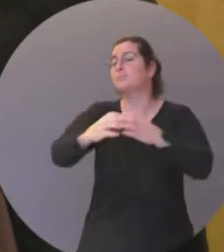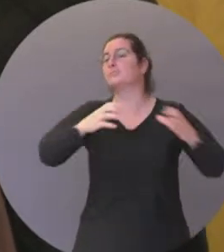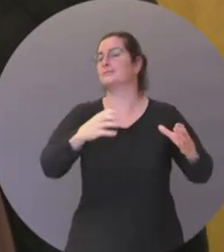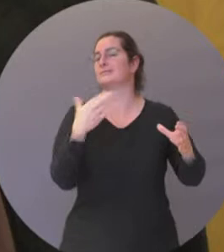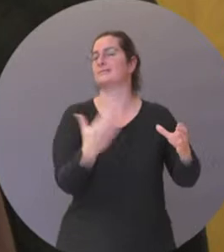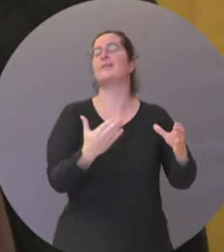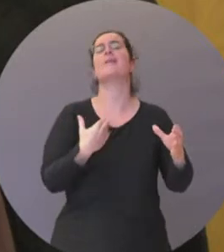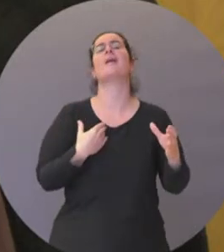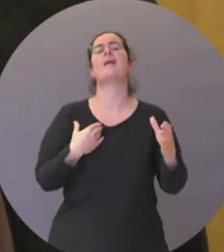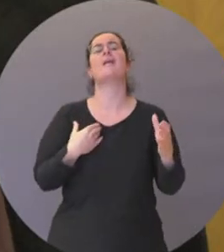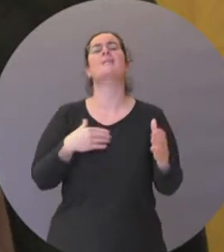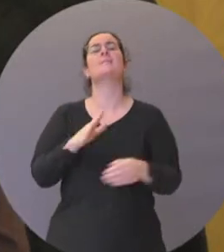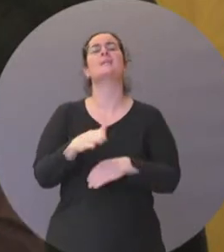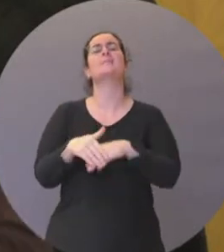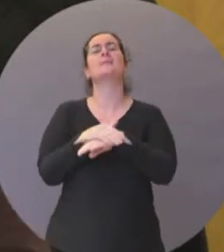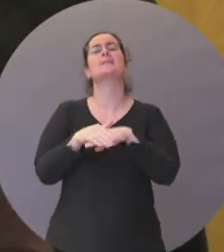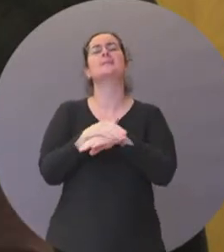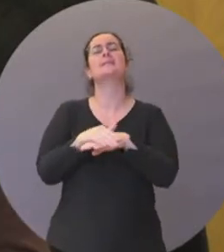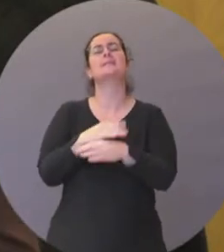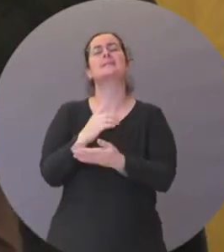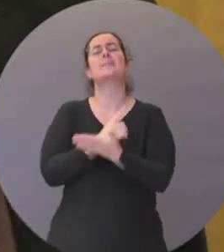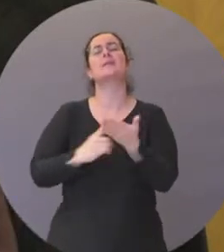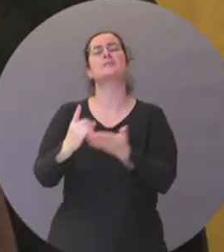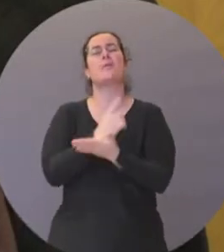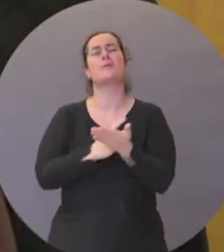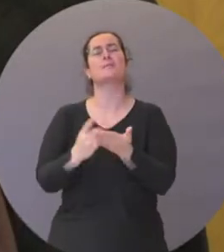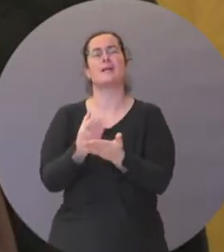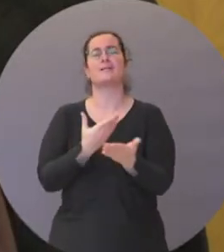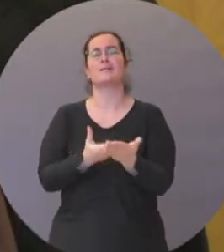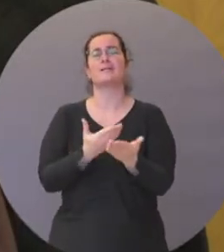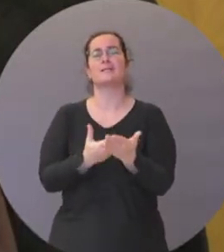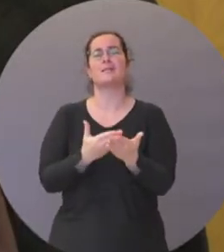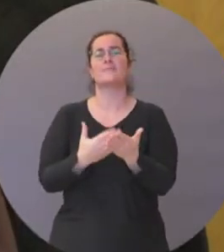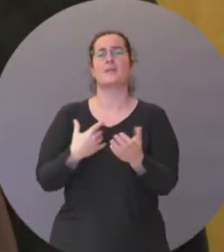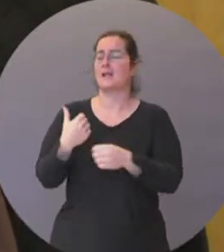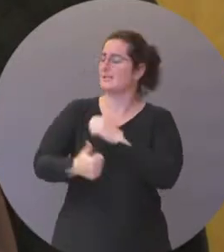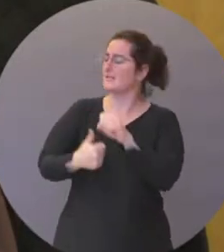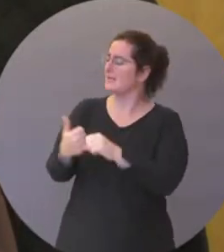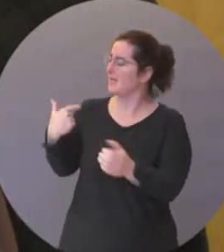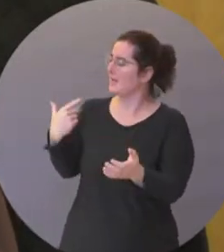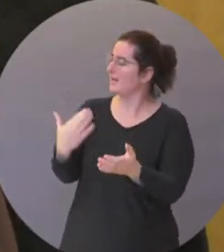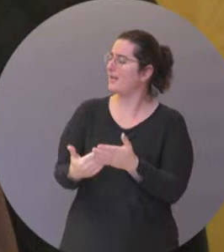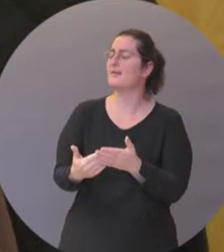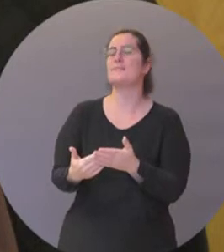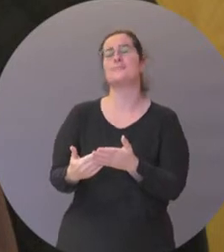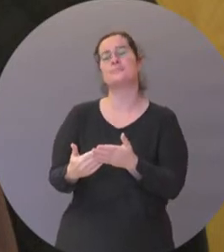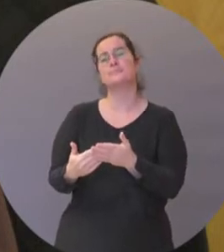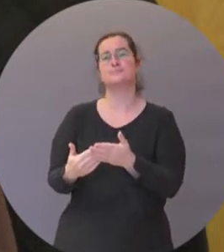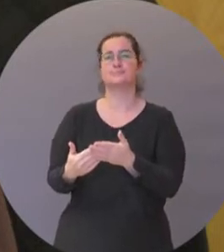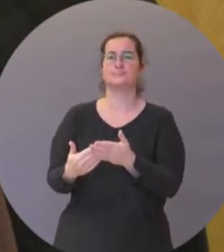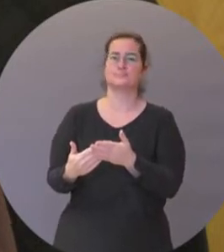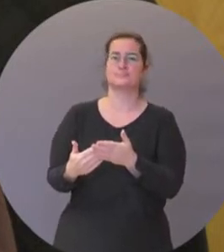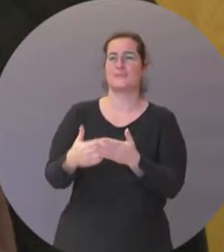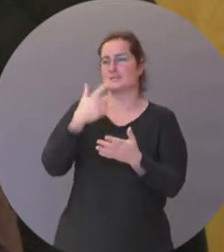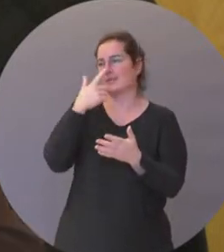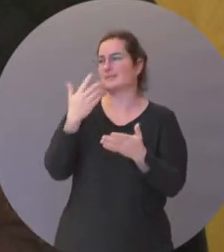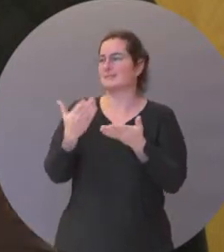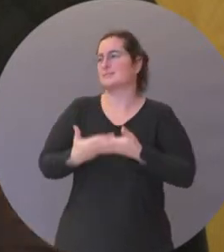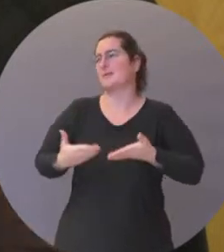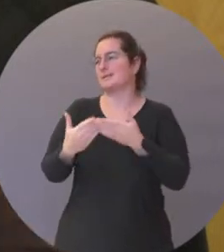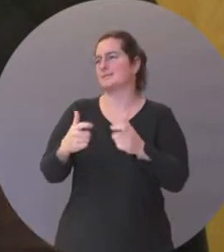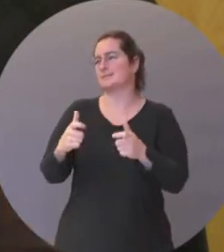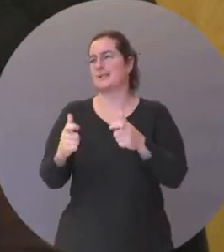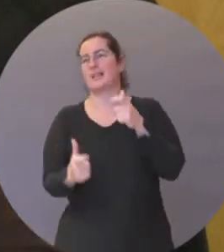départementale j'avais dit que cet exercice était un peu biaisé puisque la